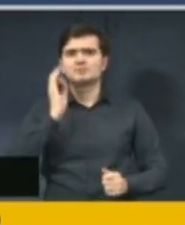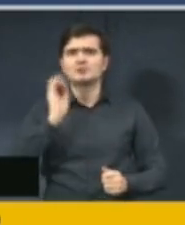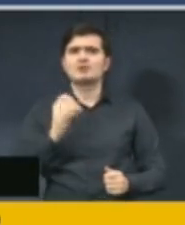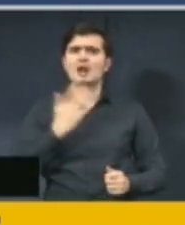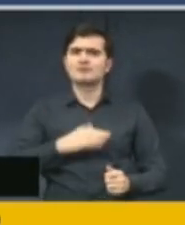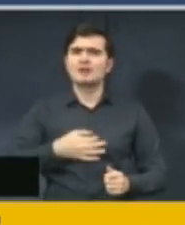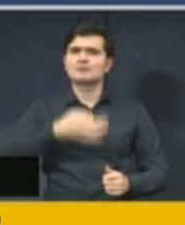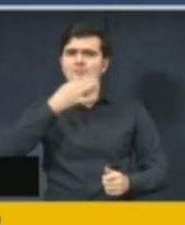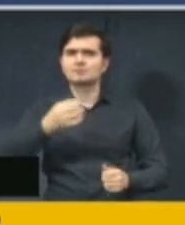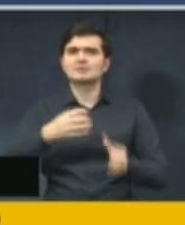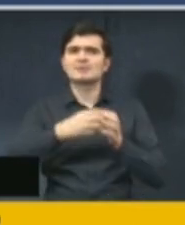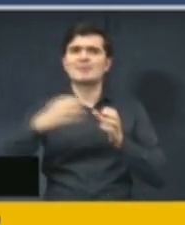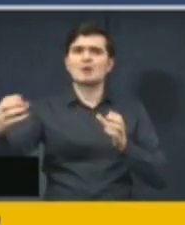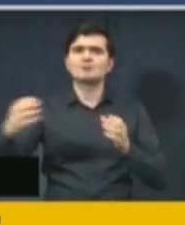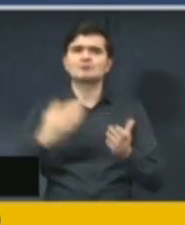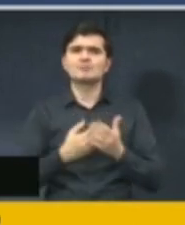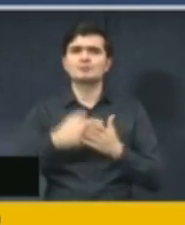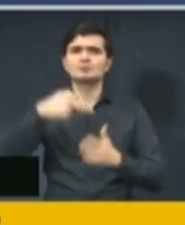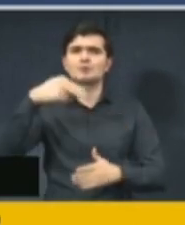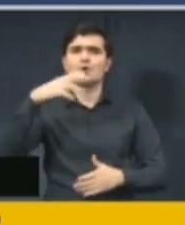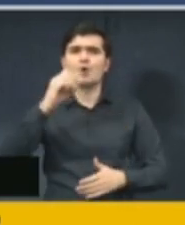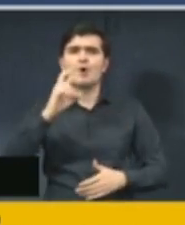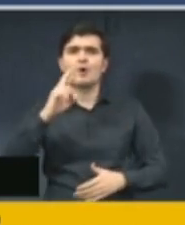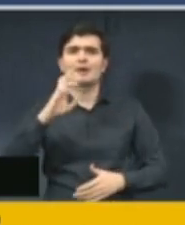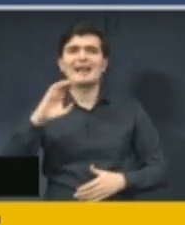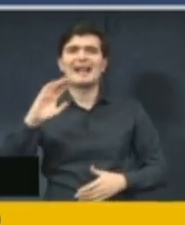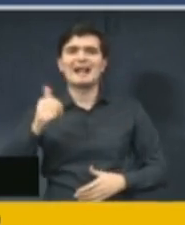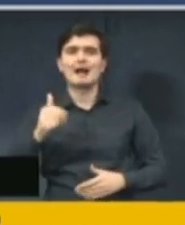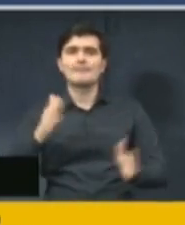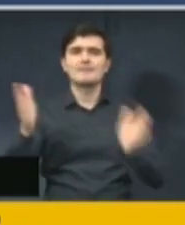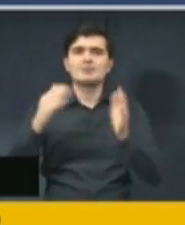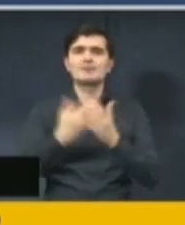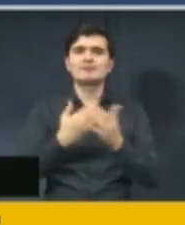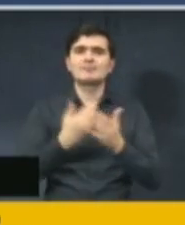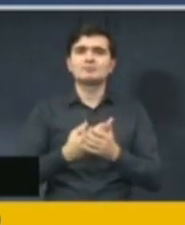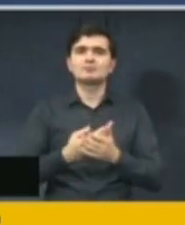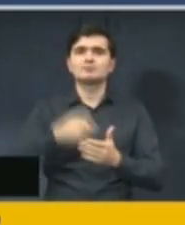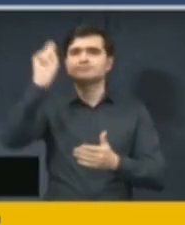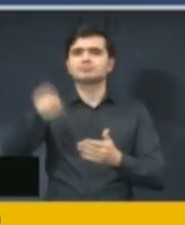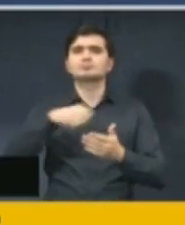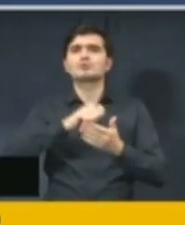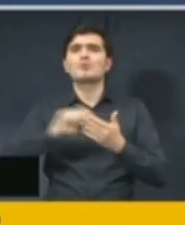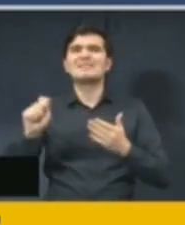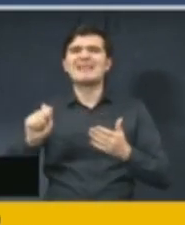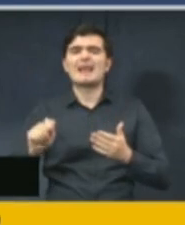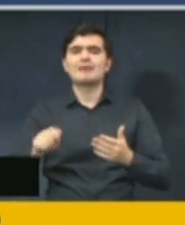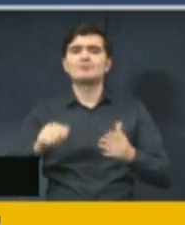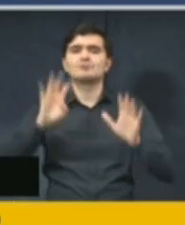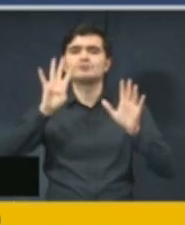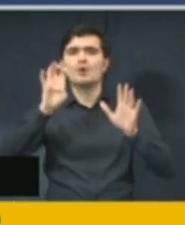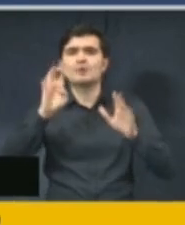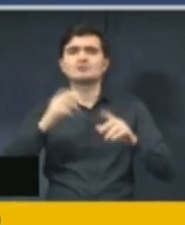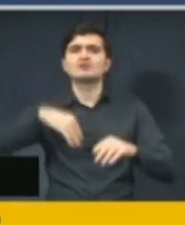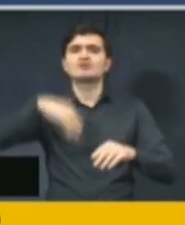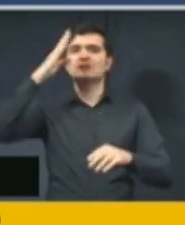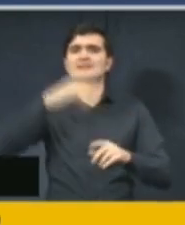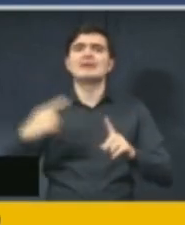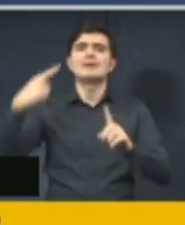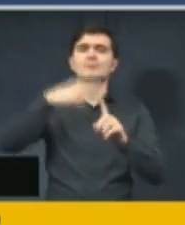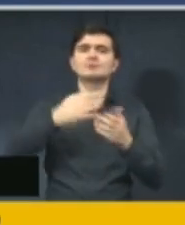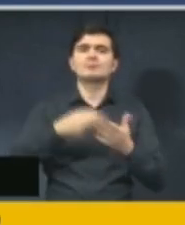aș vrea să menționez, se prelungește pentru Horeca perioada de scutire pentru Horeca cu încă 90 de zile